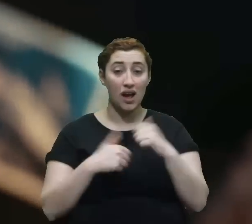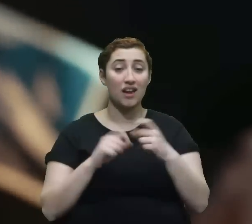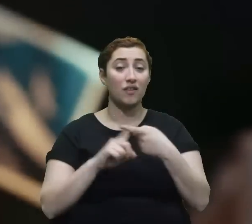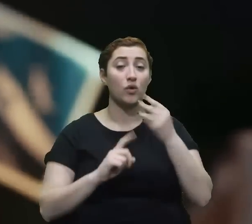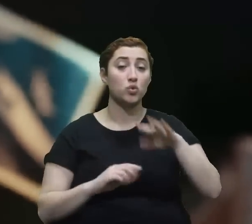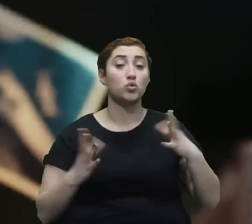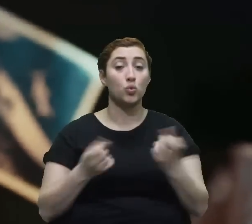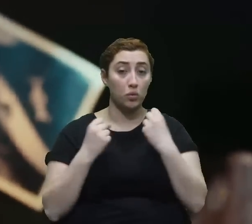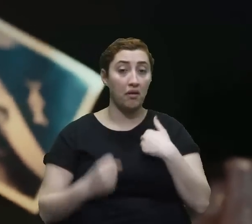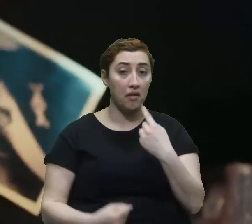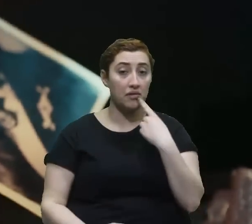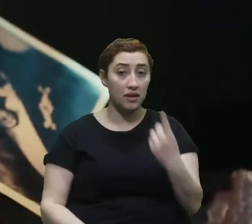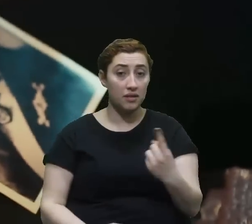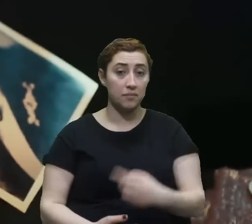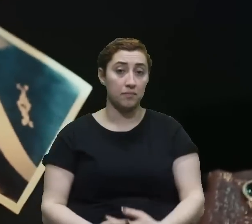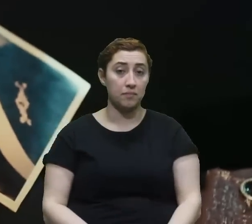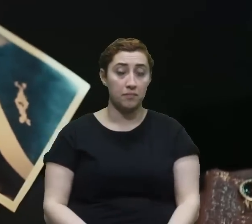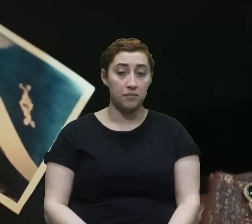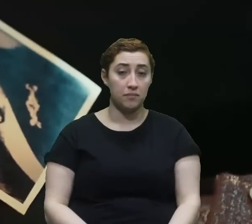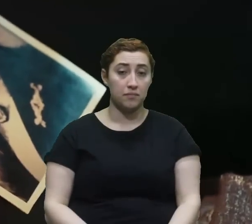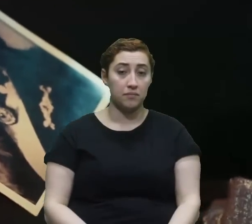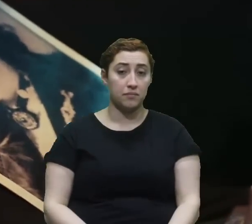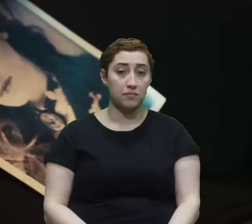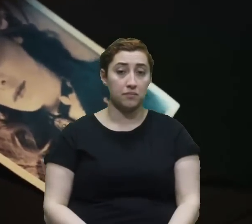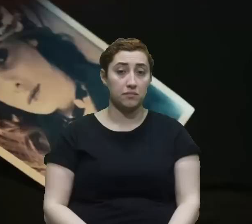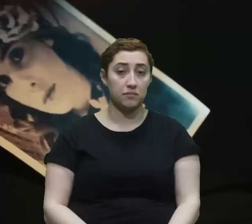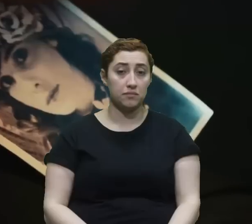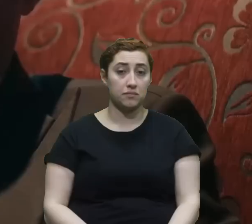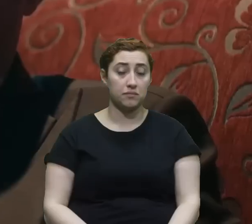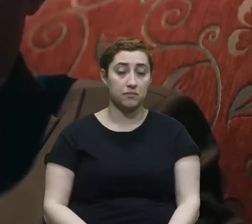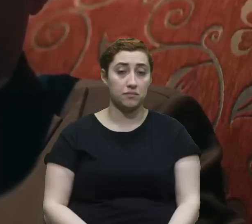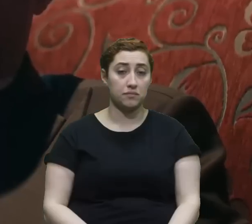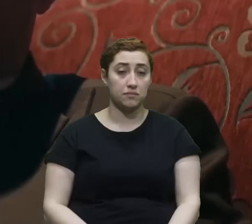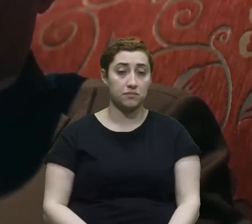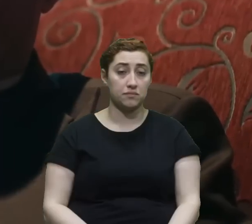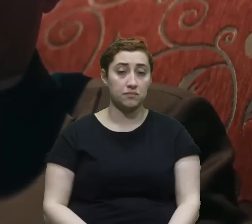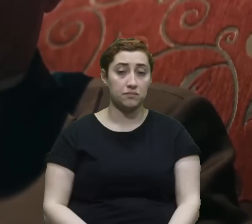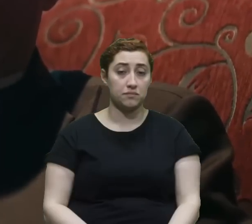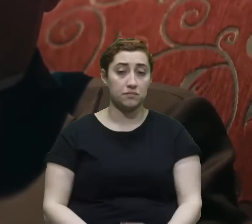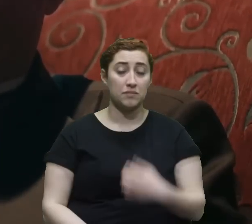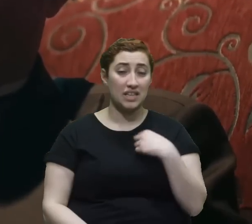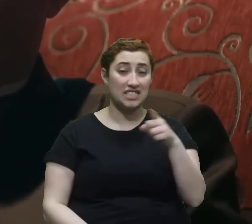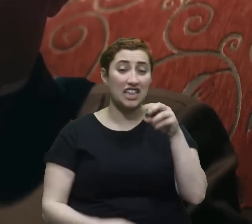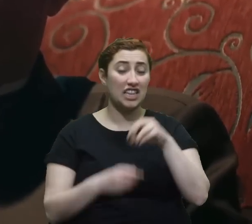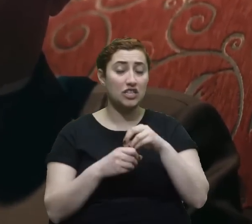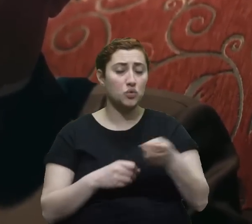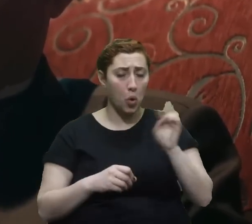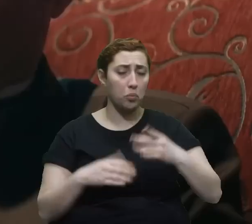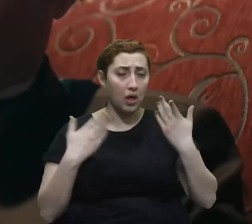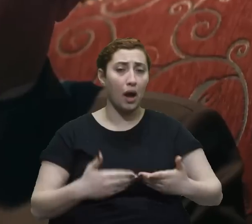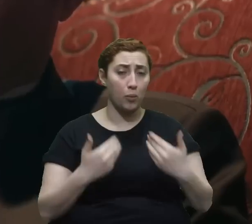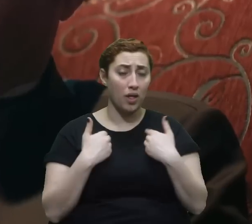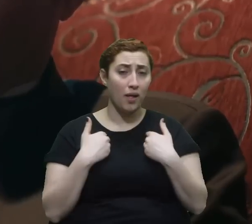Karını ve çocuğunu kurtar dedim. Bacağında Süreyya'nın fotoğrafı. Ben senin için ölümü göze